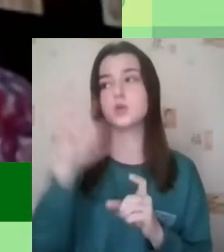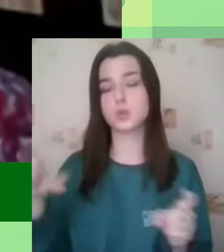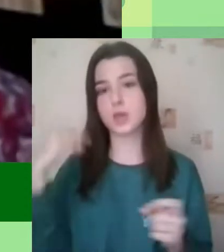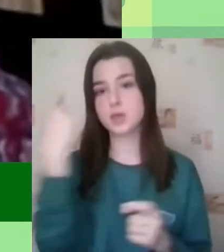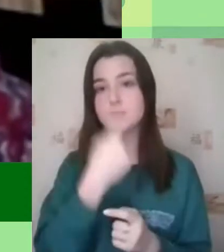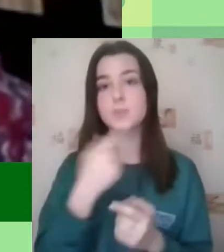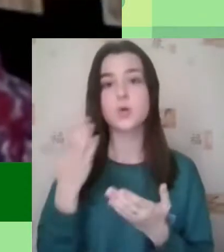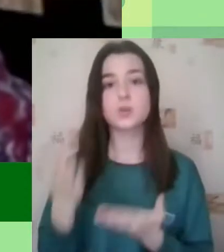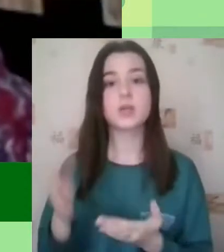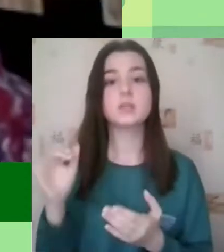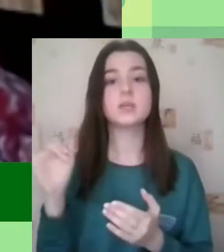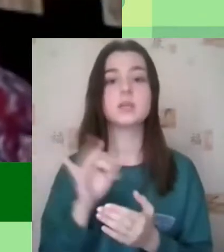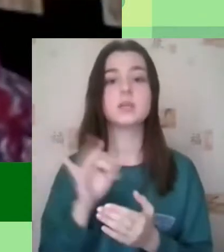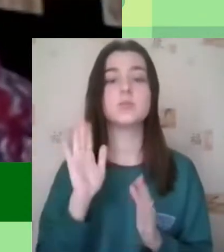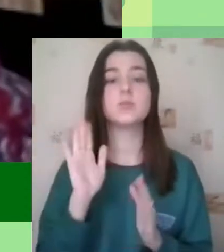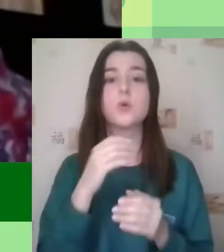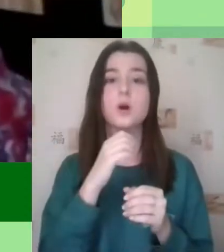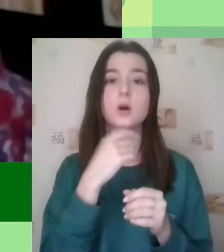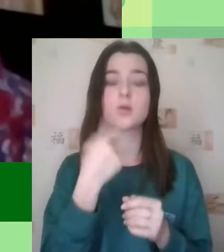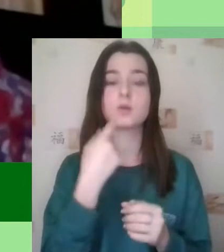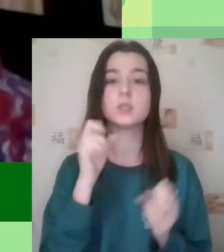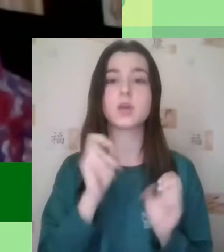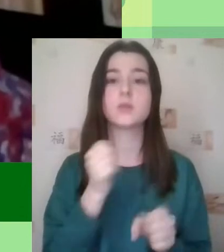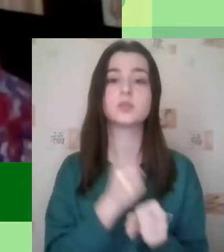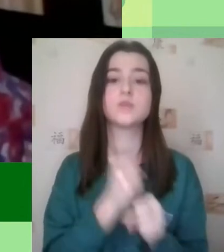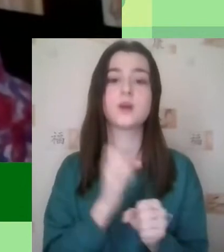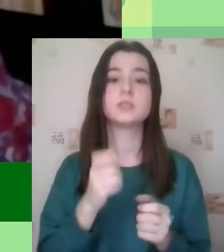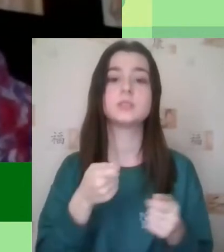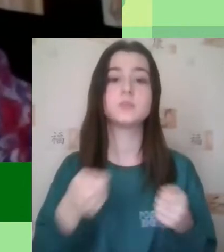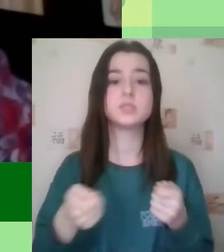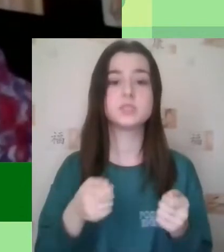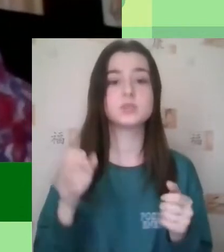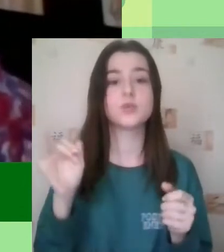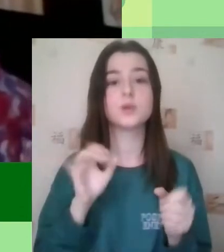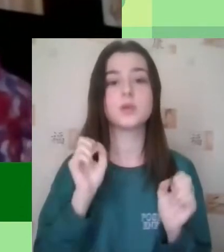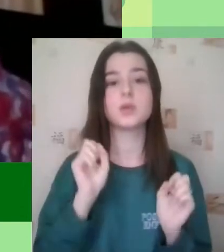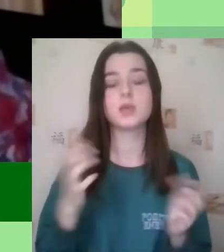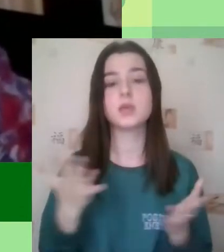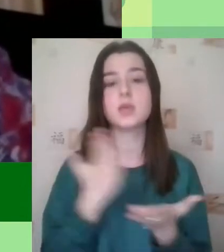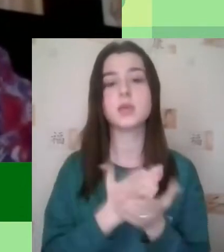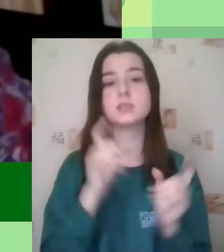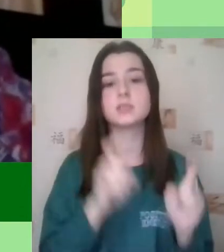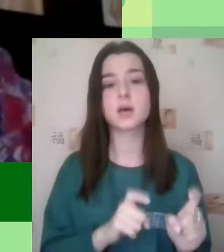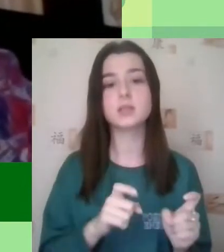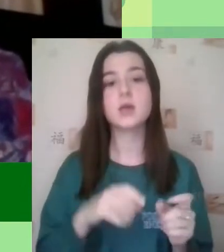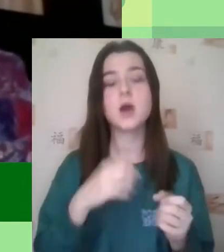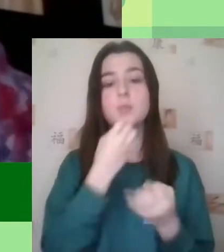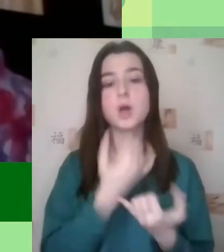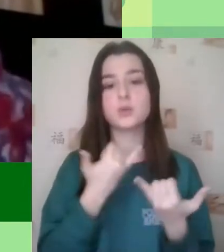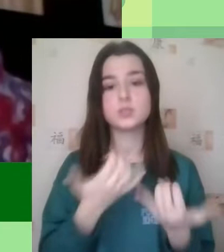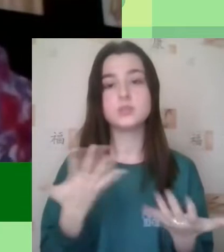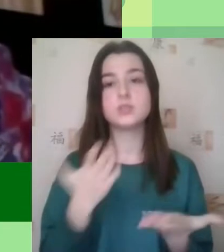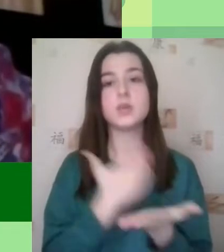Ми поговоримо про те, як працювати з бізнесом, якими є засади корпоративної благодійності, які є приклади в